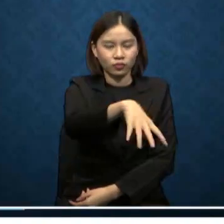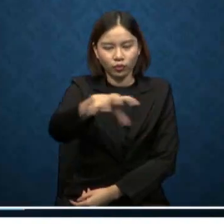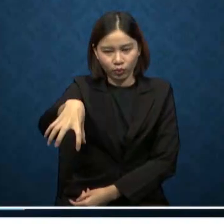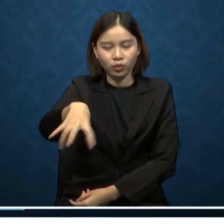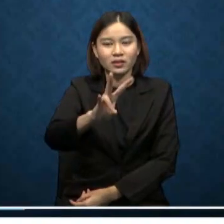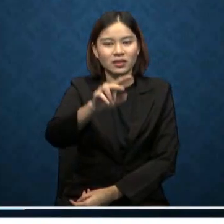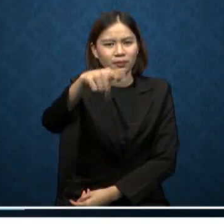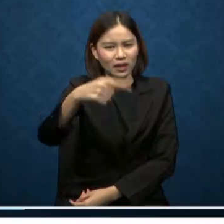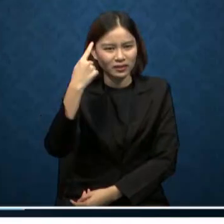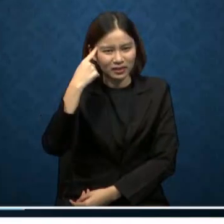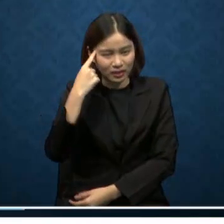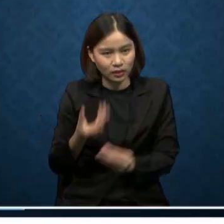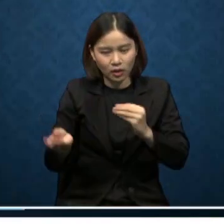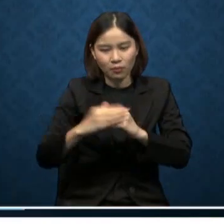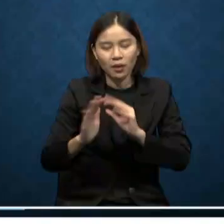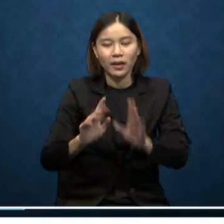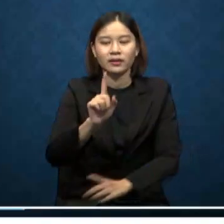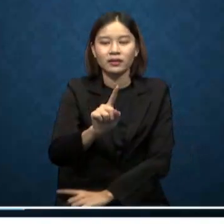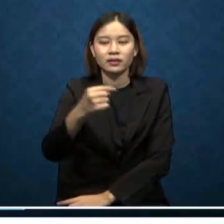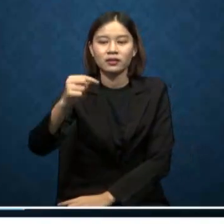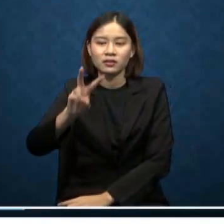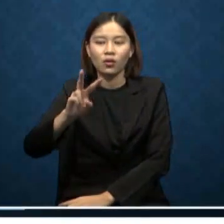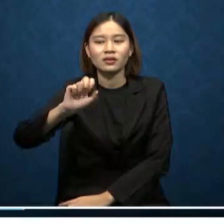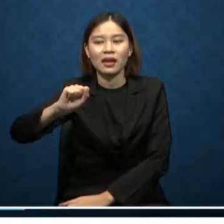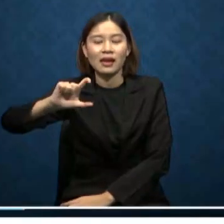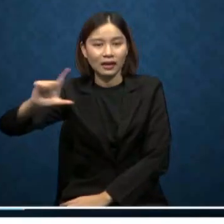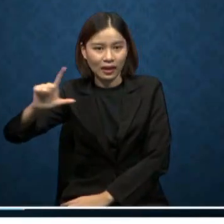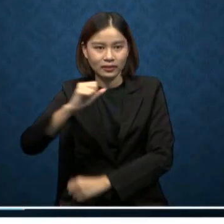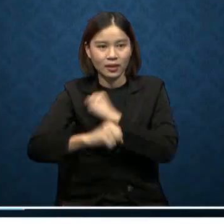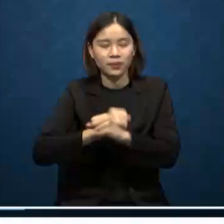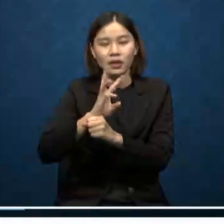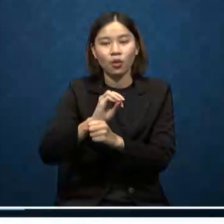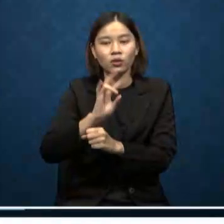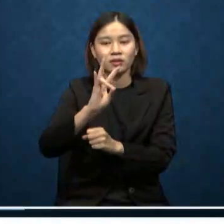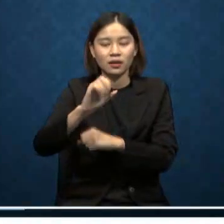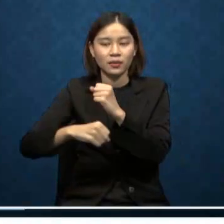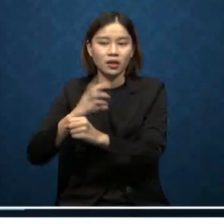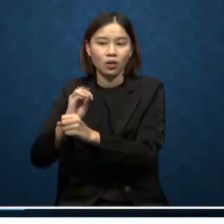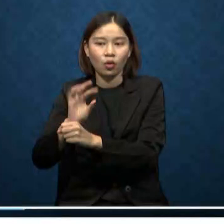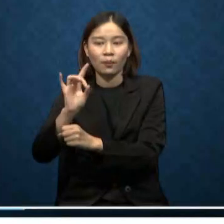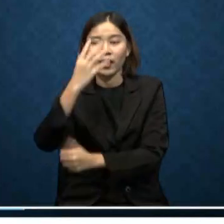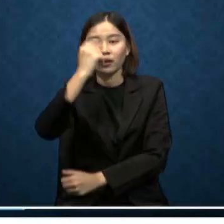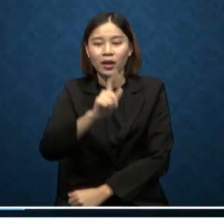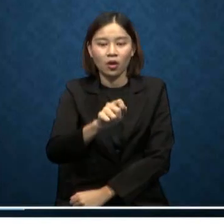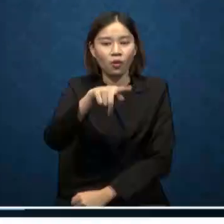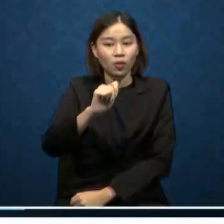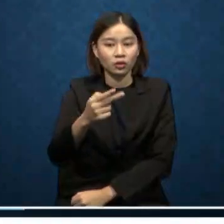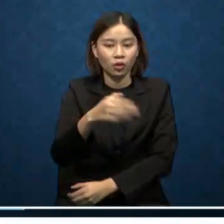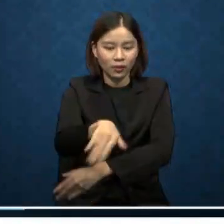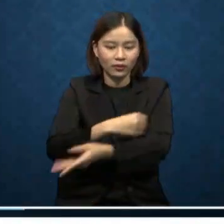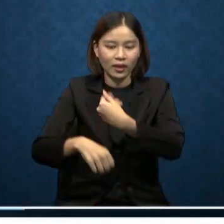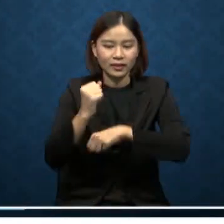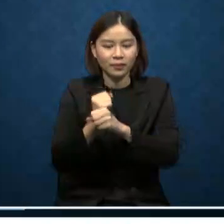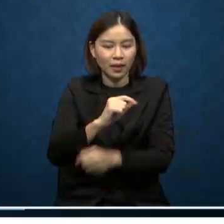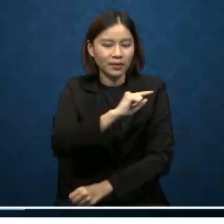ผมเหวาควจะพว่มอีก 1 ถึง 2 แนล้านบาทในปกรป 67 และป 68เพื่อทองคอปกรรณสองถิ่นจะสามารปิบติภาระกิจ